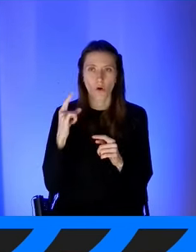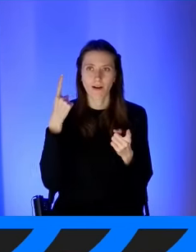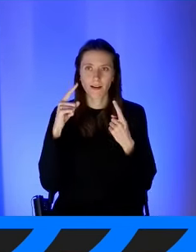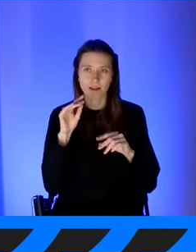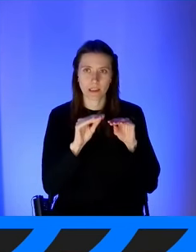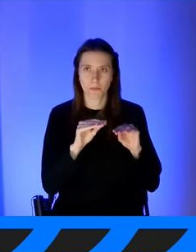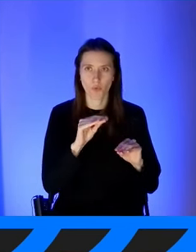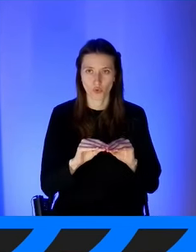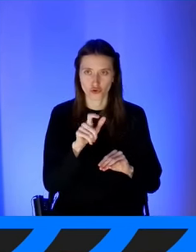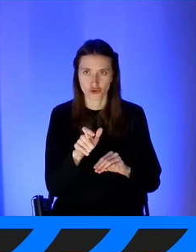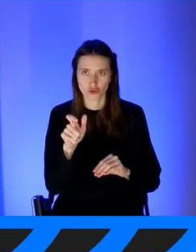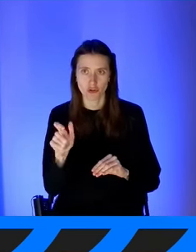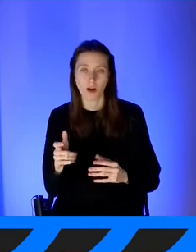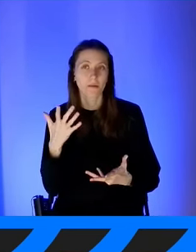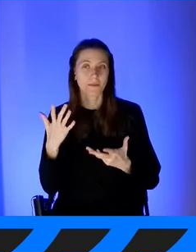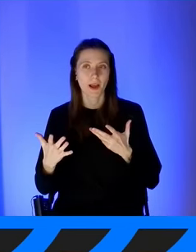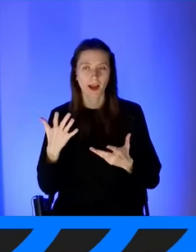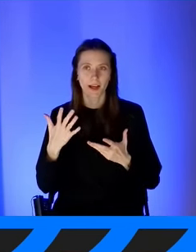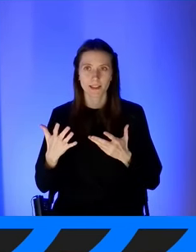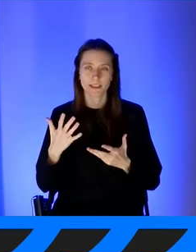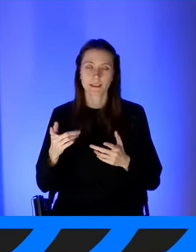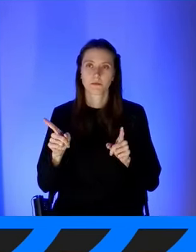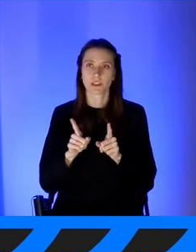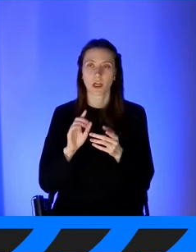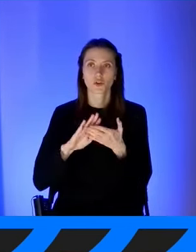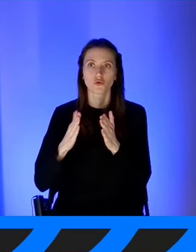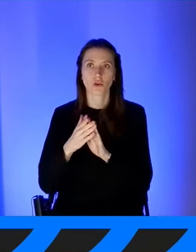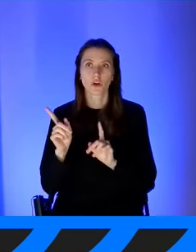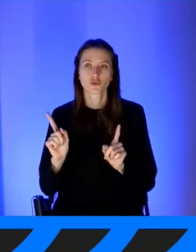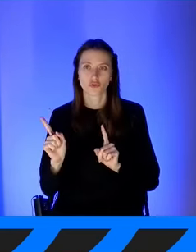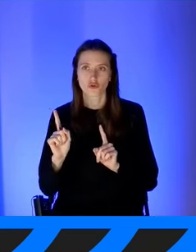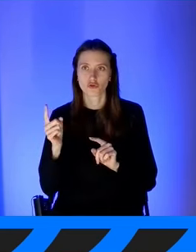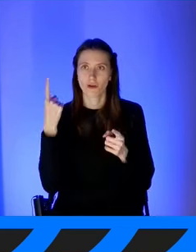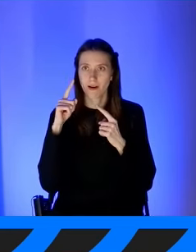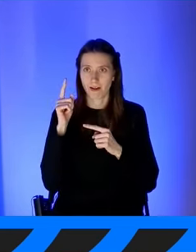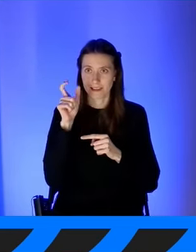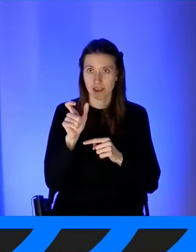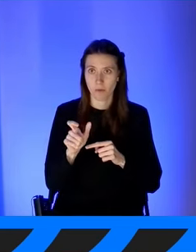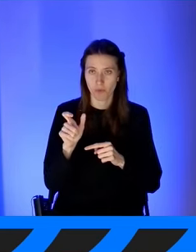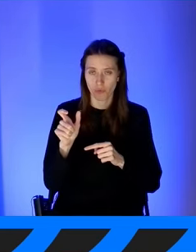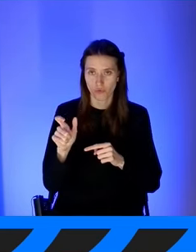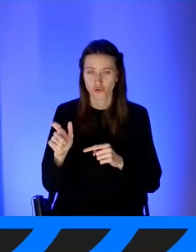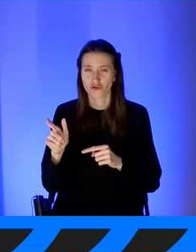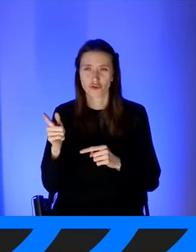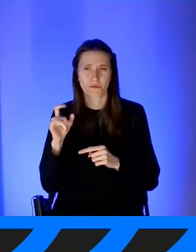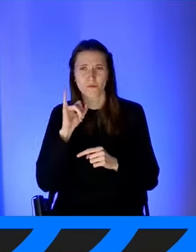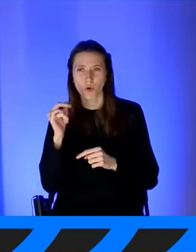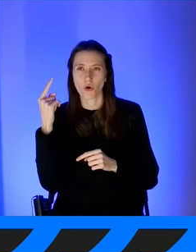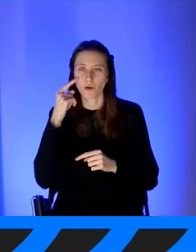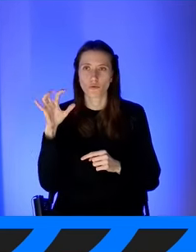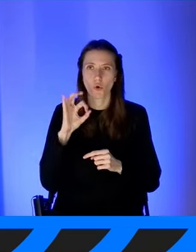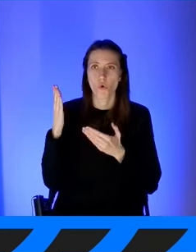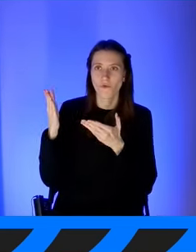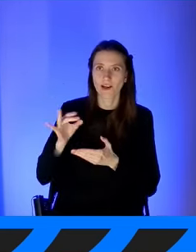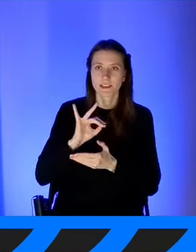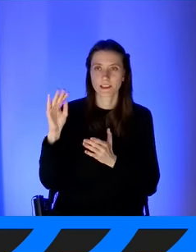но а если сложится ситуация, что разработчик плохо подумал о вас и написал, ну, не очень хороший